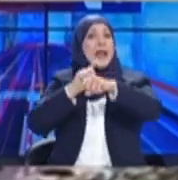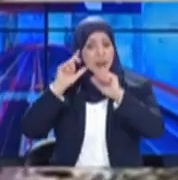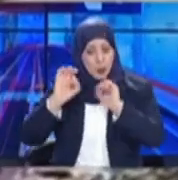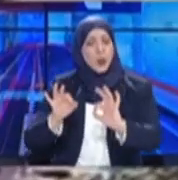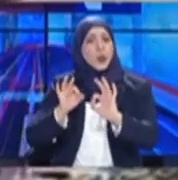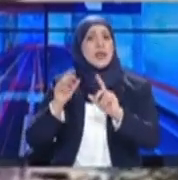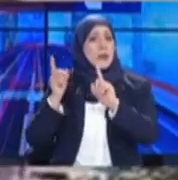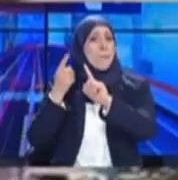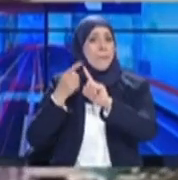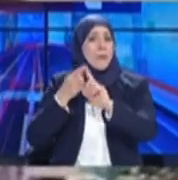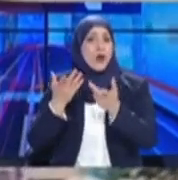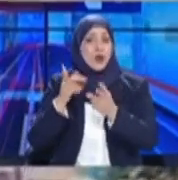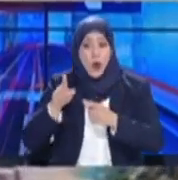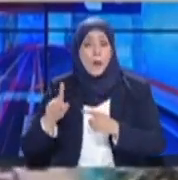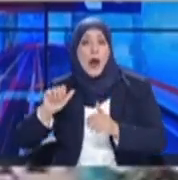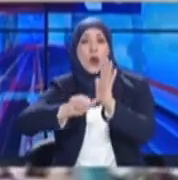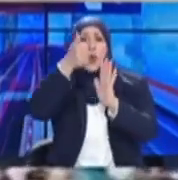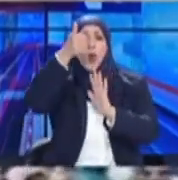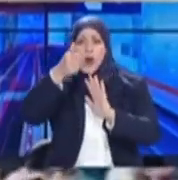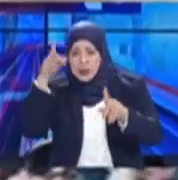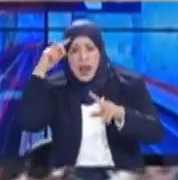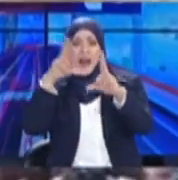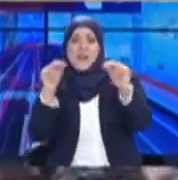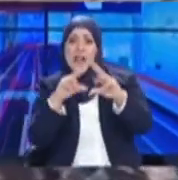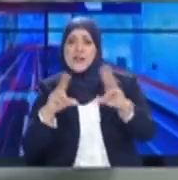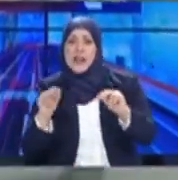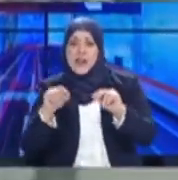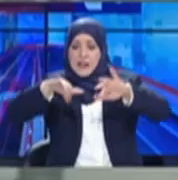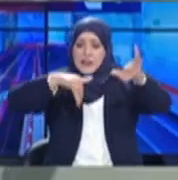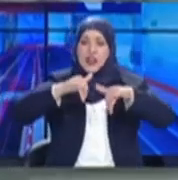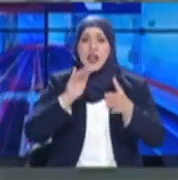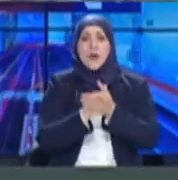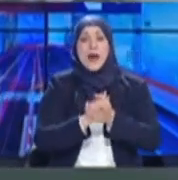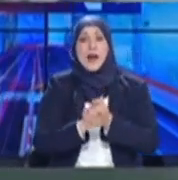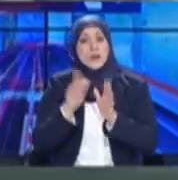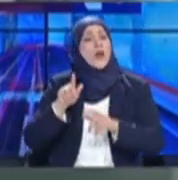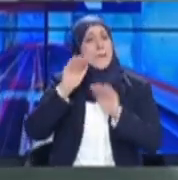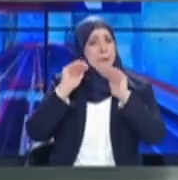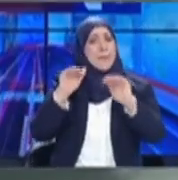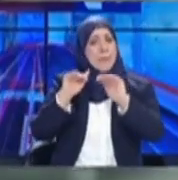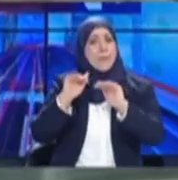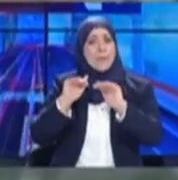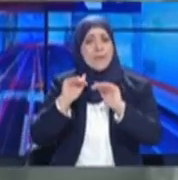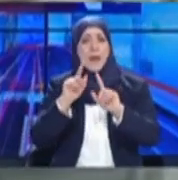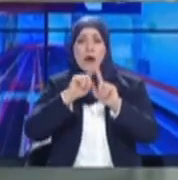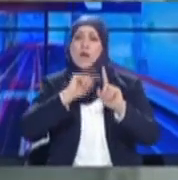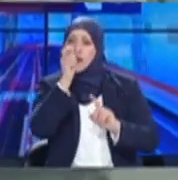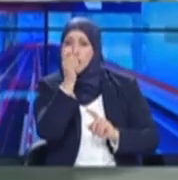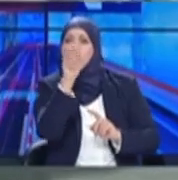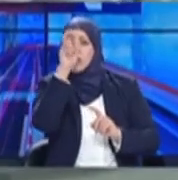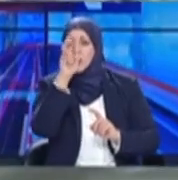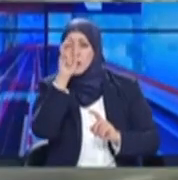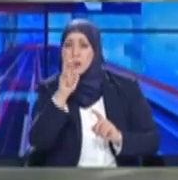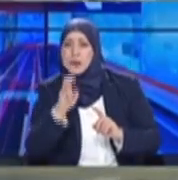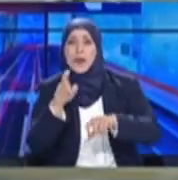في الصف الاول لتنفيذ الخطه الوطنيه لمجابهه فيروس كورونا وبالرغم من الظروف الماليه الصعبه لاغلب البلديات